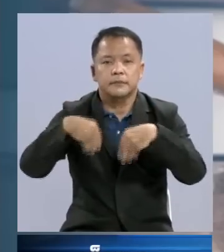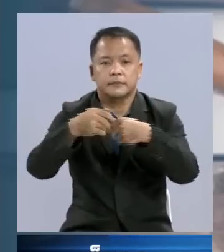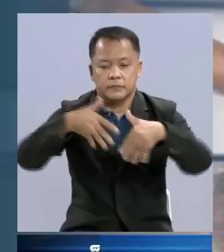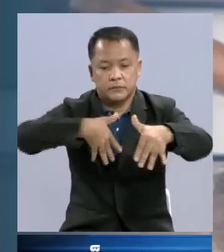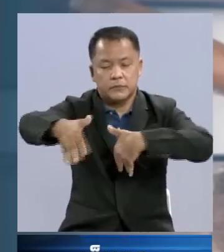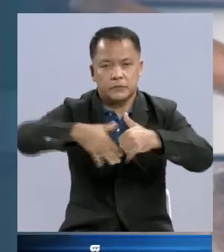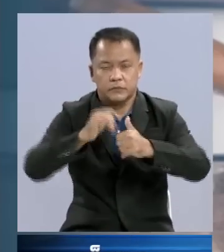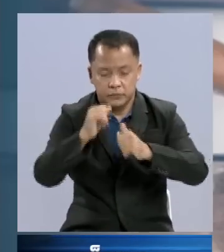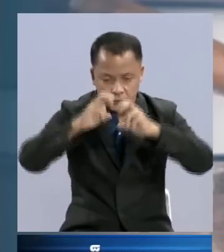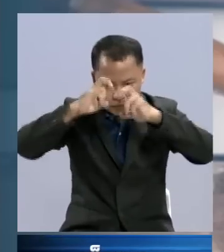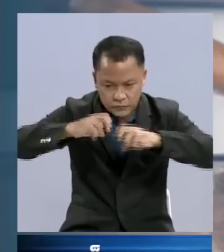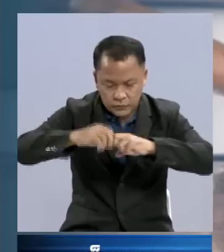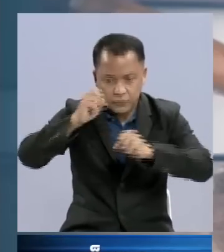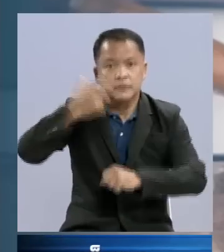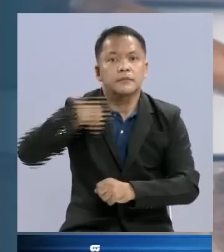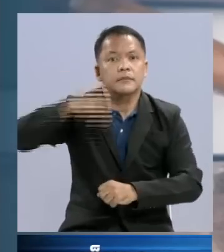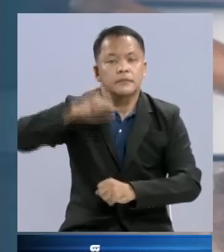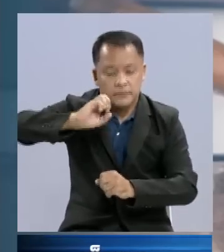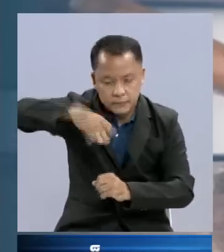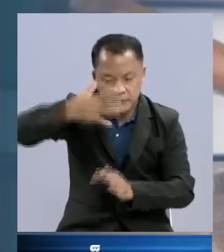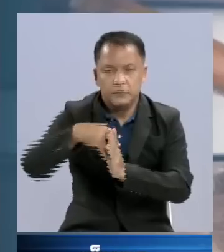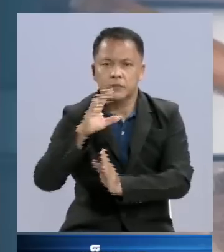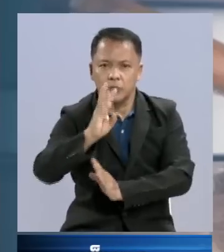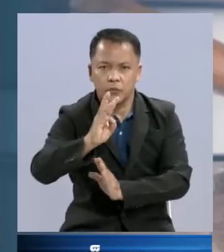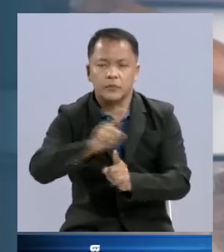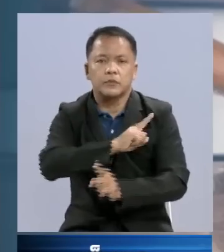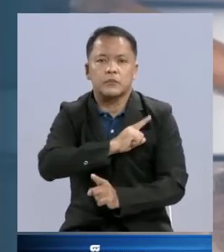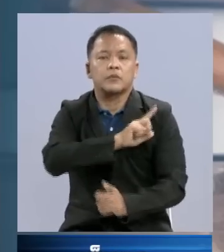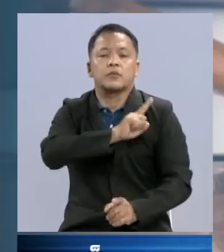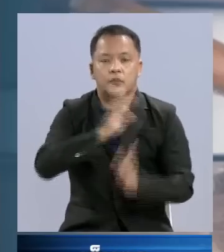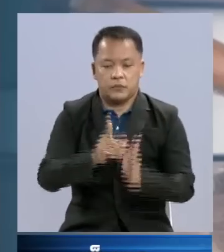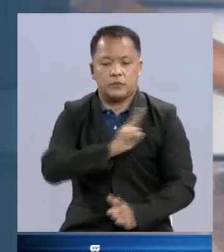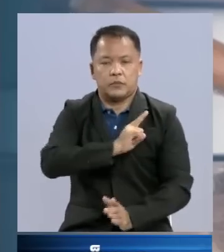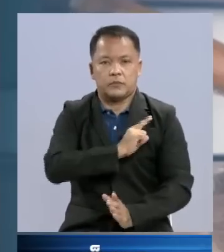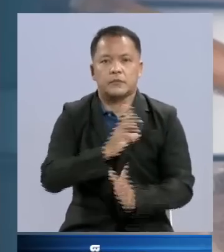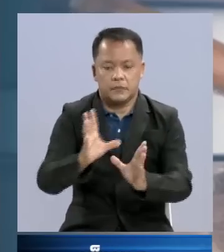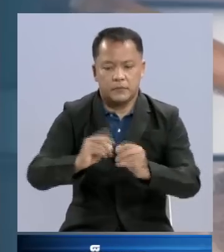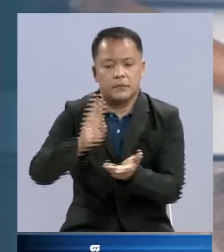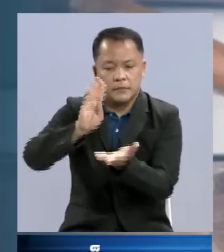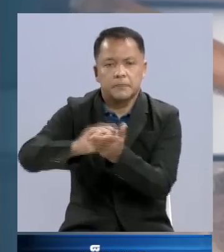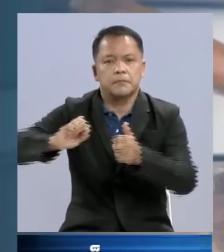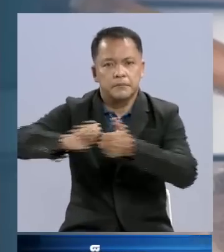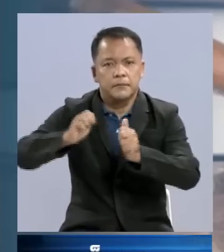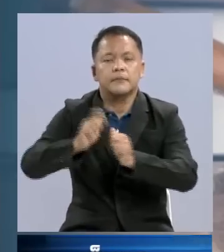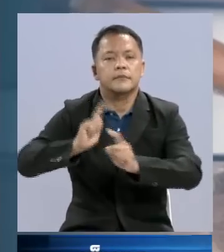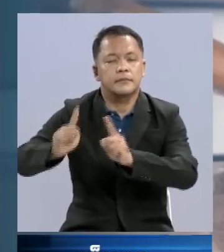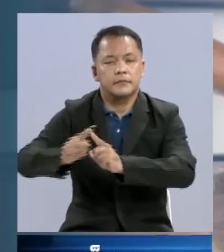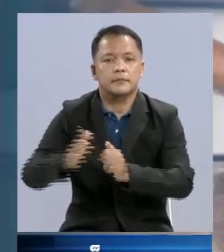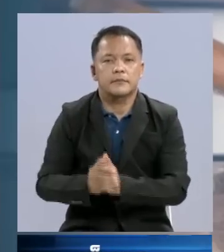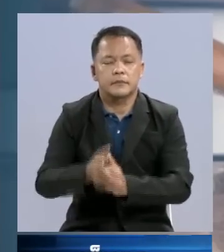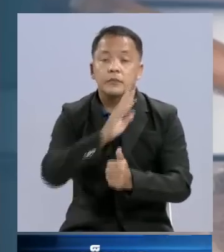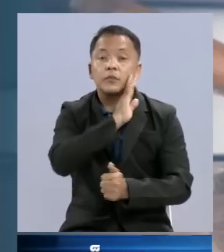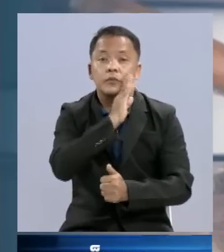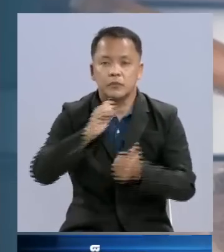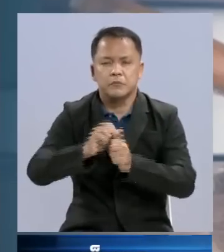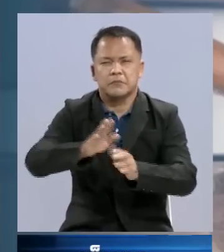ชาชนเข้าถึงข้อมูลคดีของศาลเรื่องที่6ต้องมีผู้รับผิดชอบรับเรื่องความเดือดร้อนโดยเฉพาะนะฮะถ้าเกิดจ